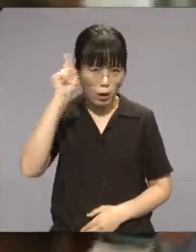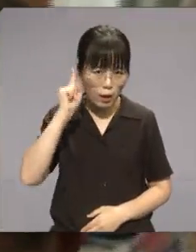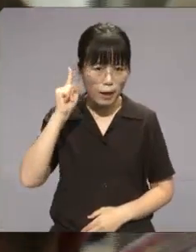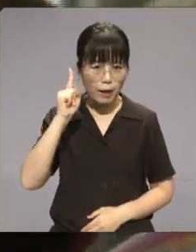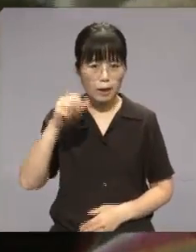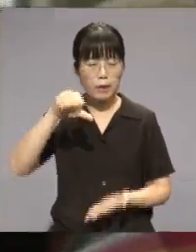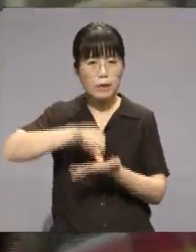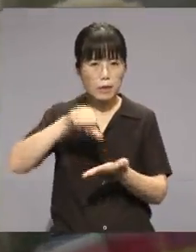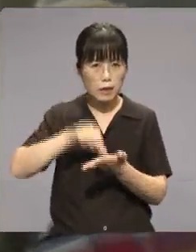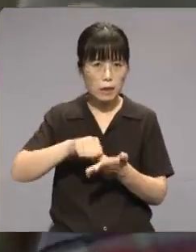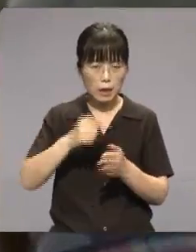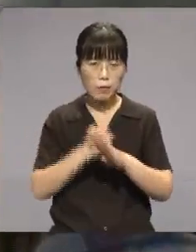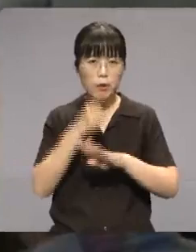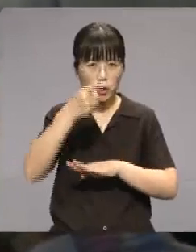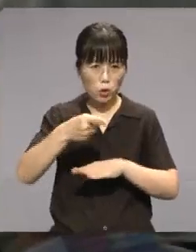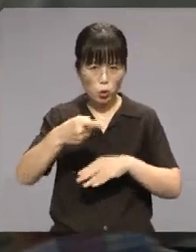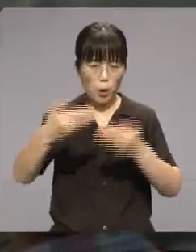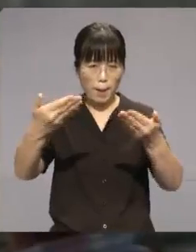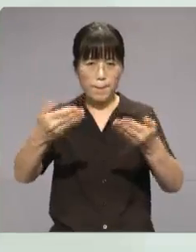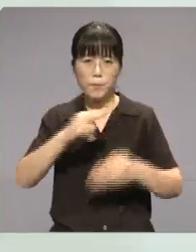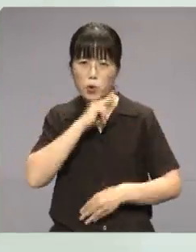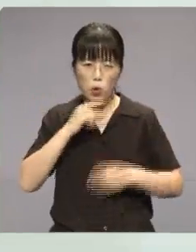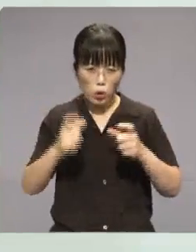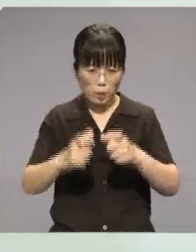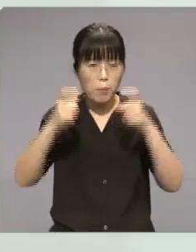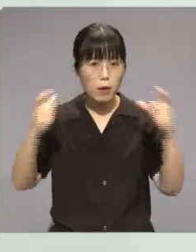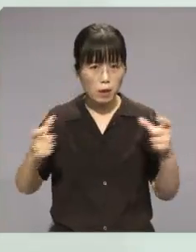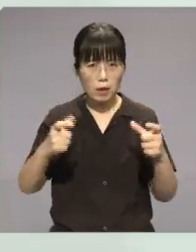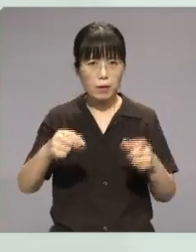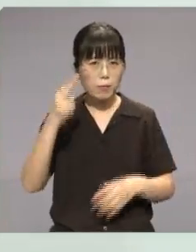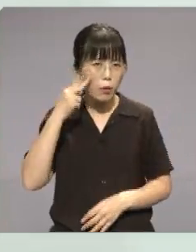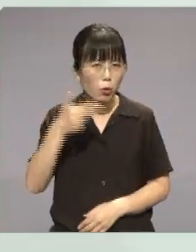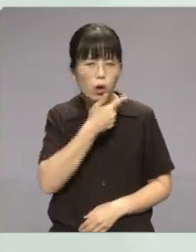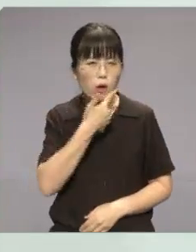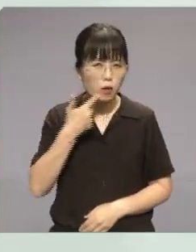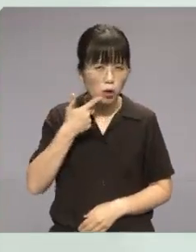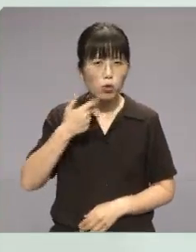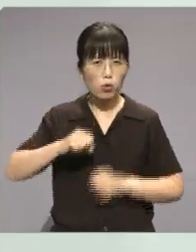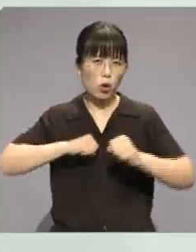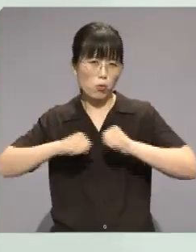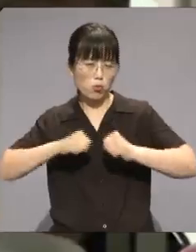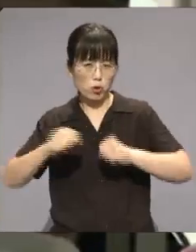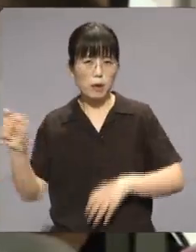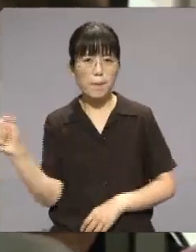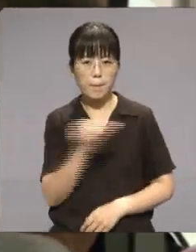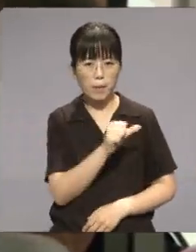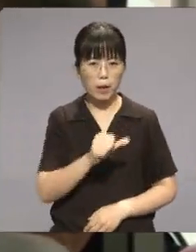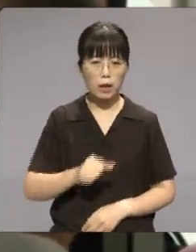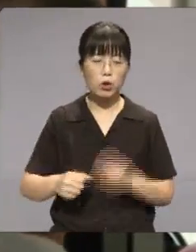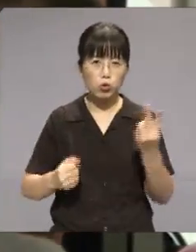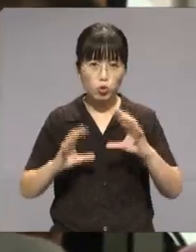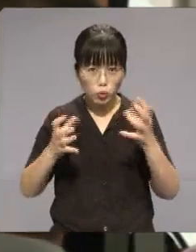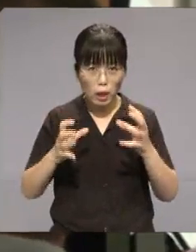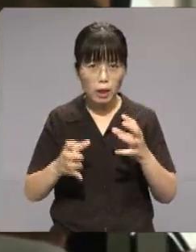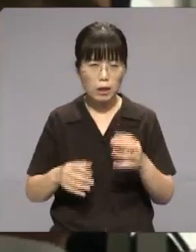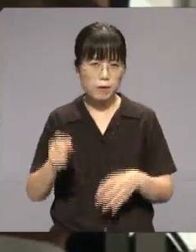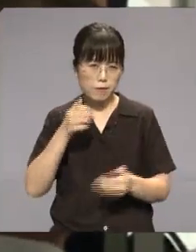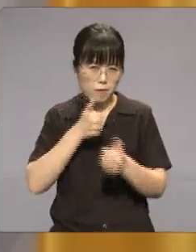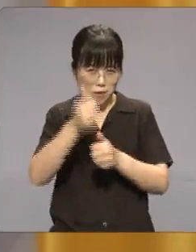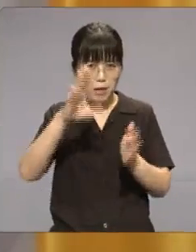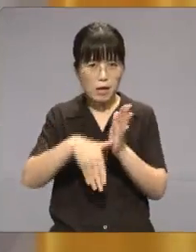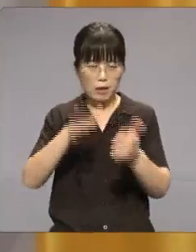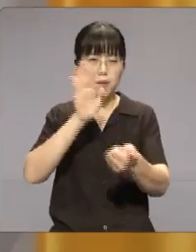이란 탄도미사일을 받았다는 의혹이 불거지면서 미국과 영국의 움직임은 더 빨라졌습니다. 양국은 또 승리할